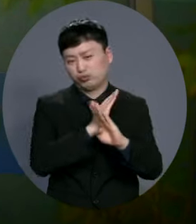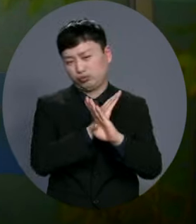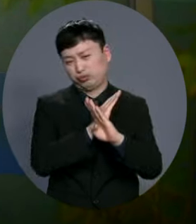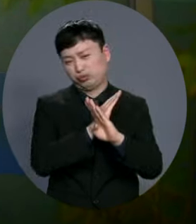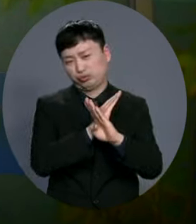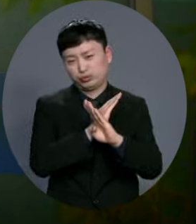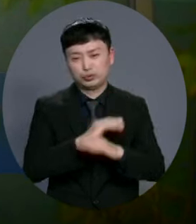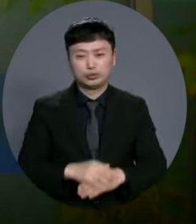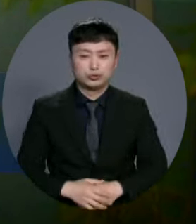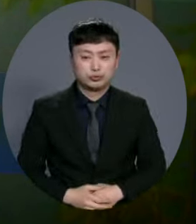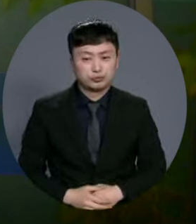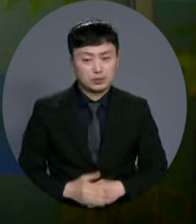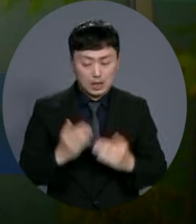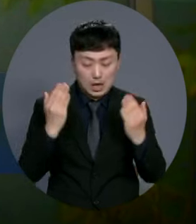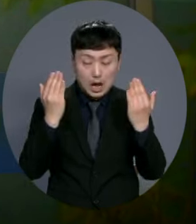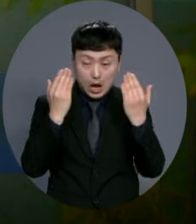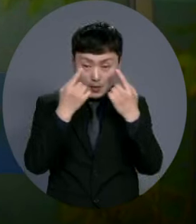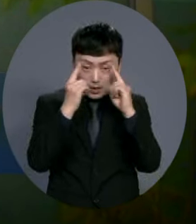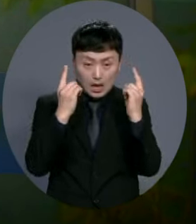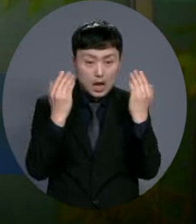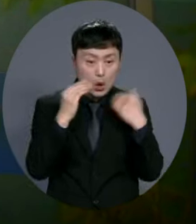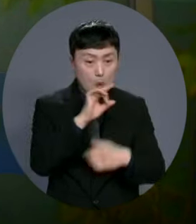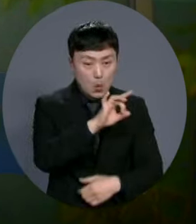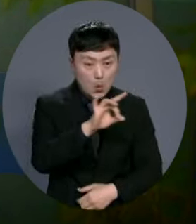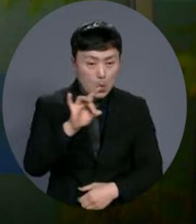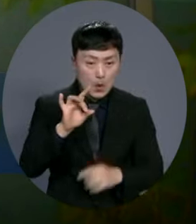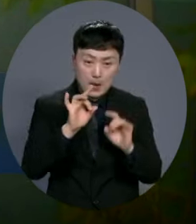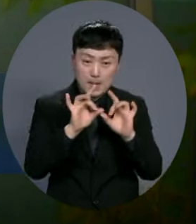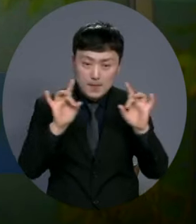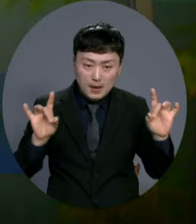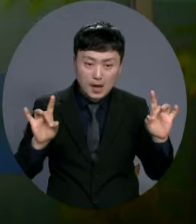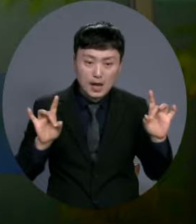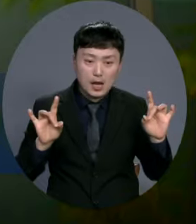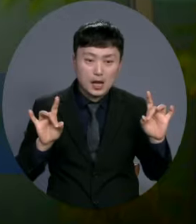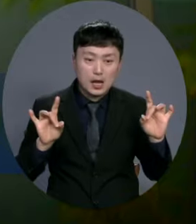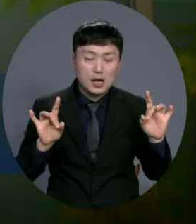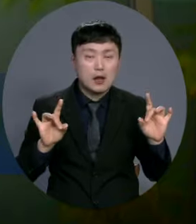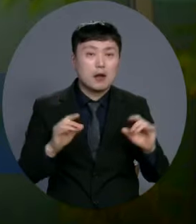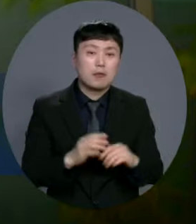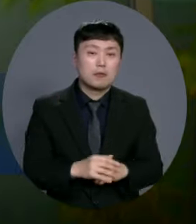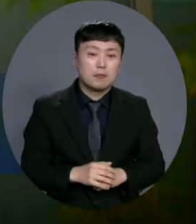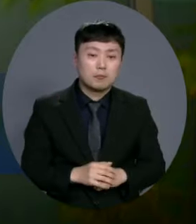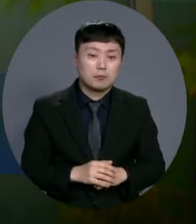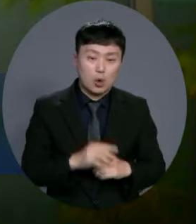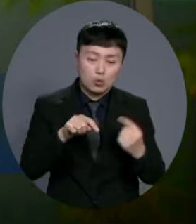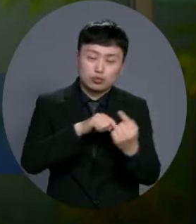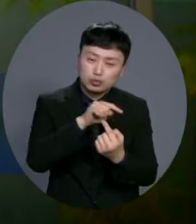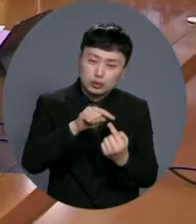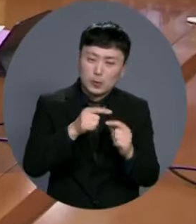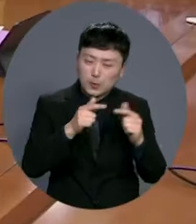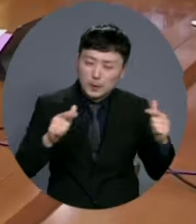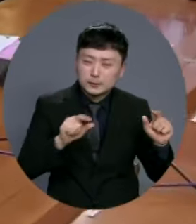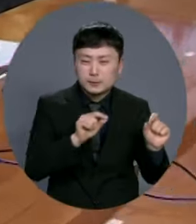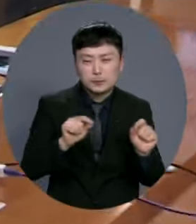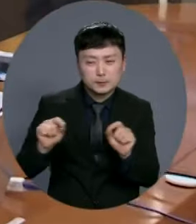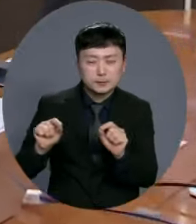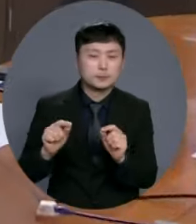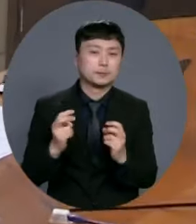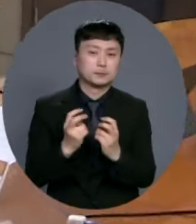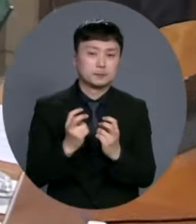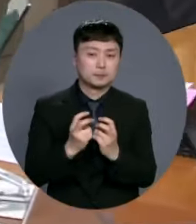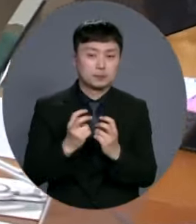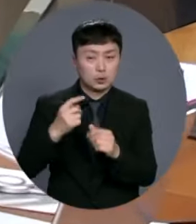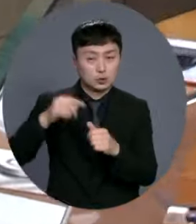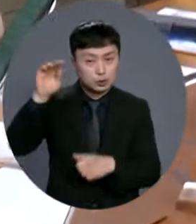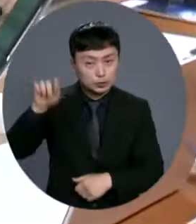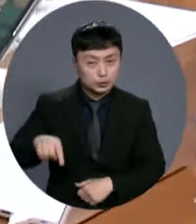일단은 학교마다 아마 학사 일정을 좀 연기를 시키는 방법, 저희들도 지금 그런 상황이고. 교육부는